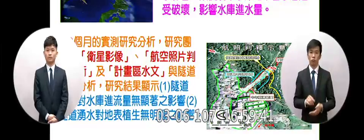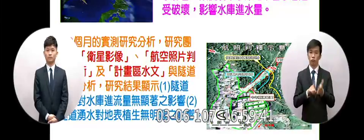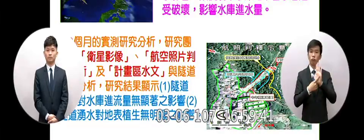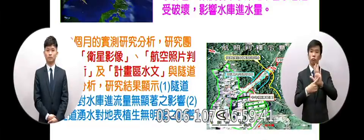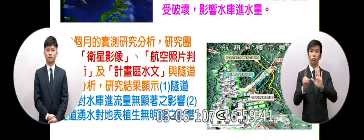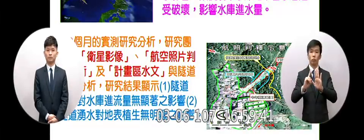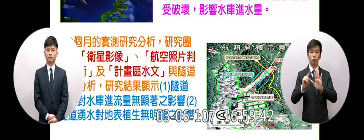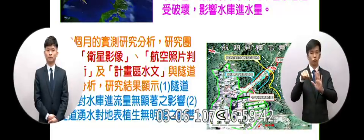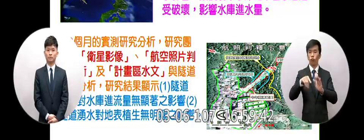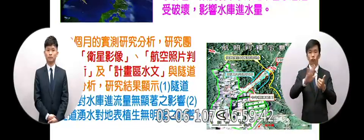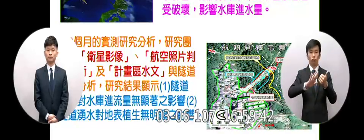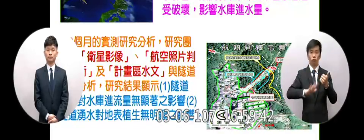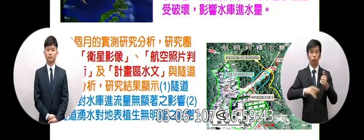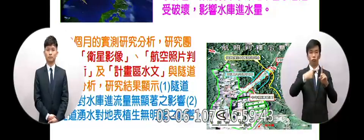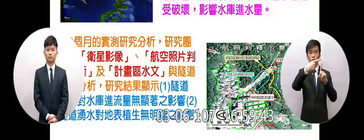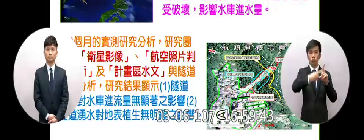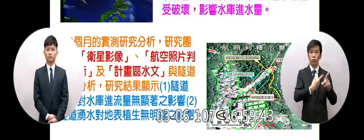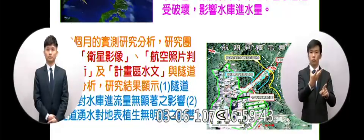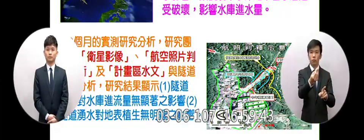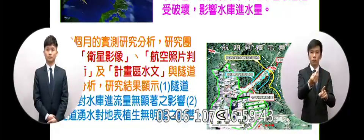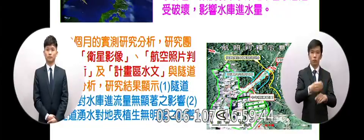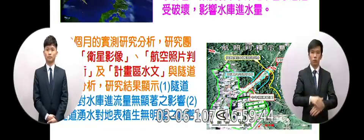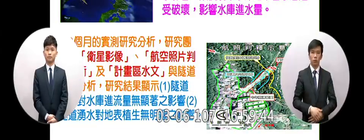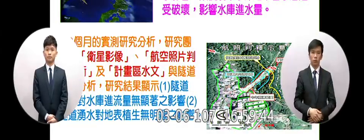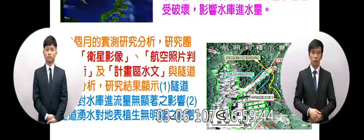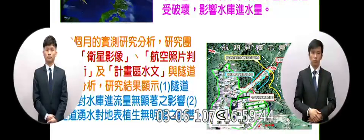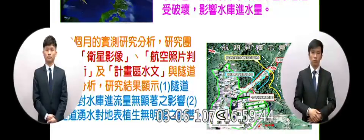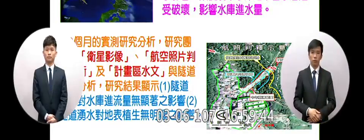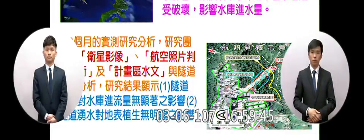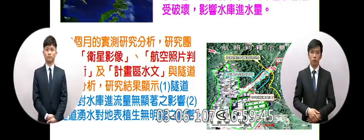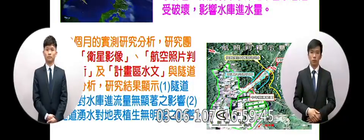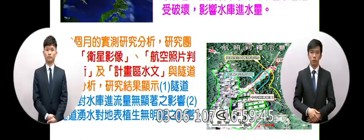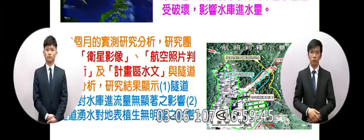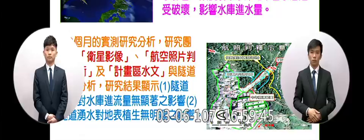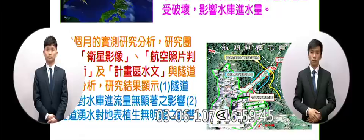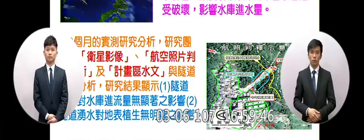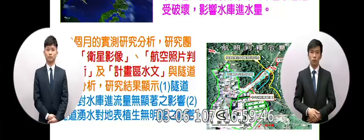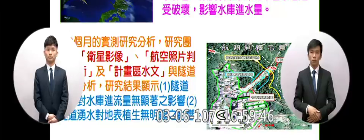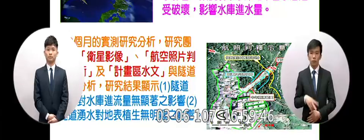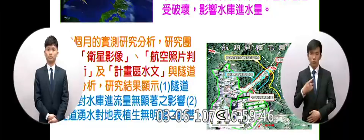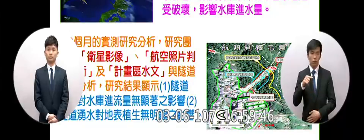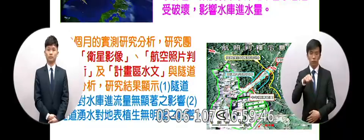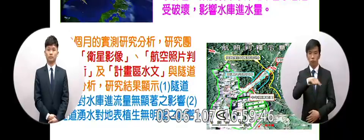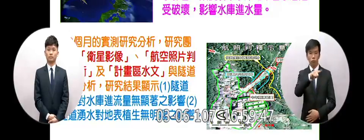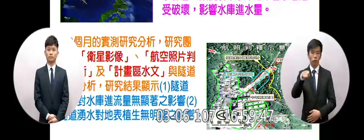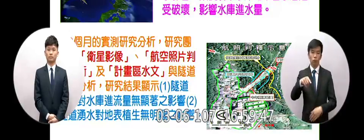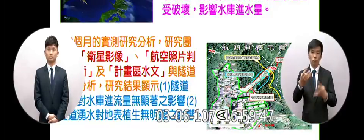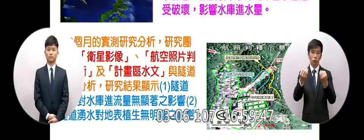的影响。第二点，隧道涌水对地表直升无明显的影响。